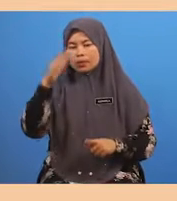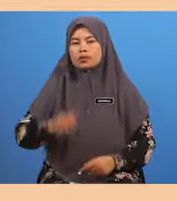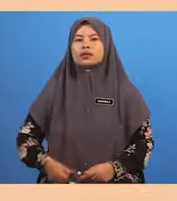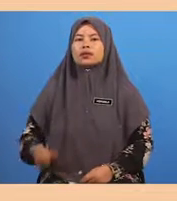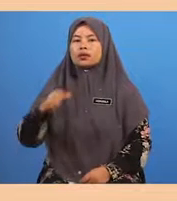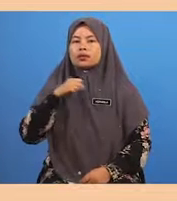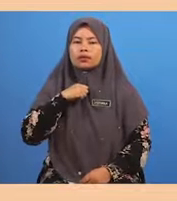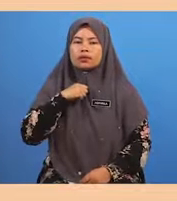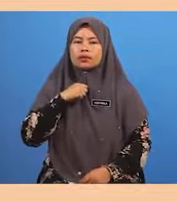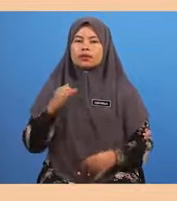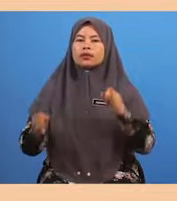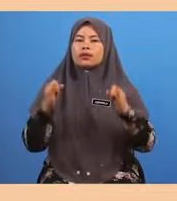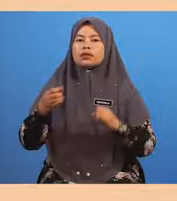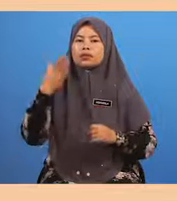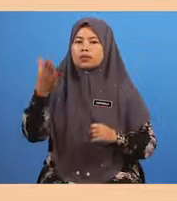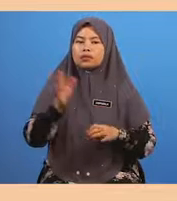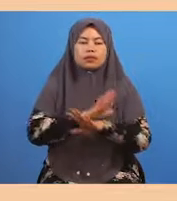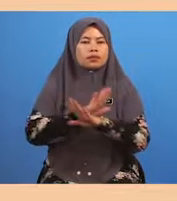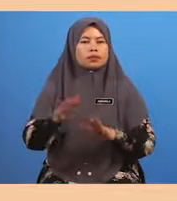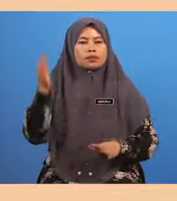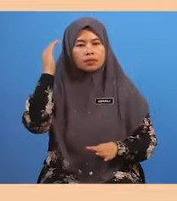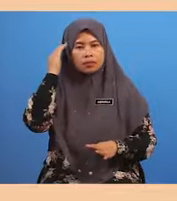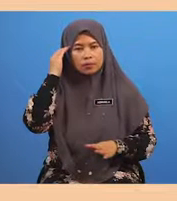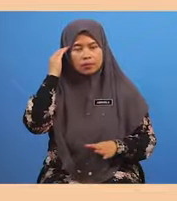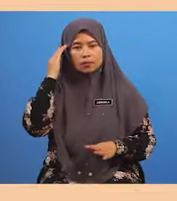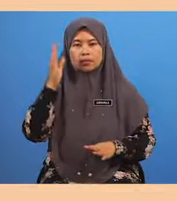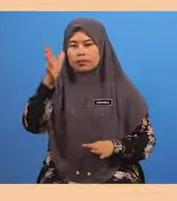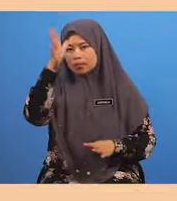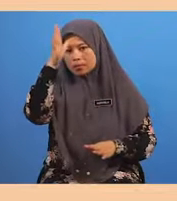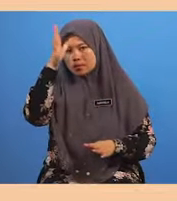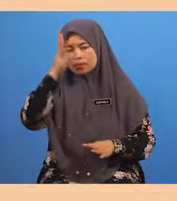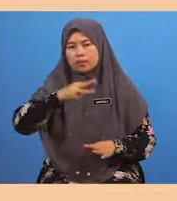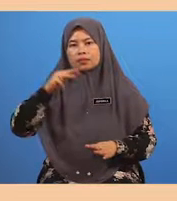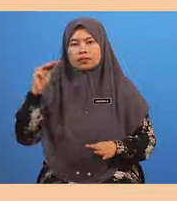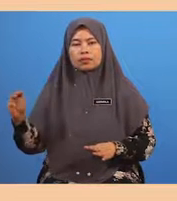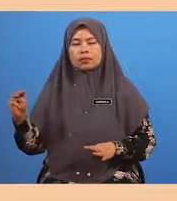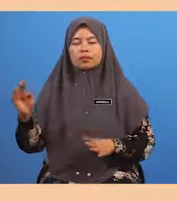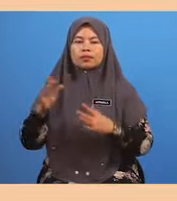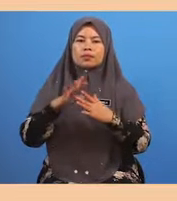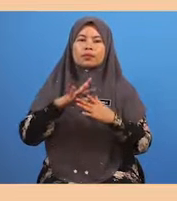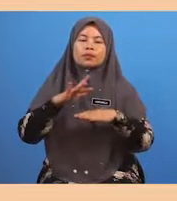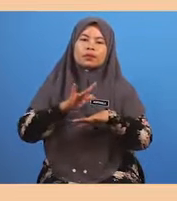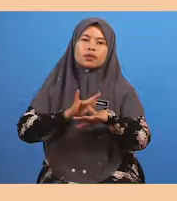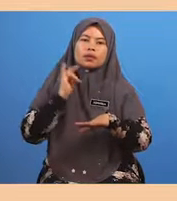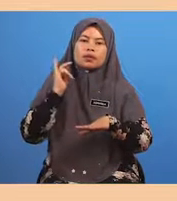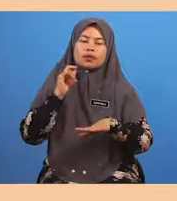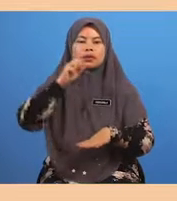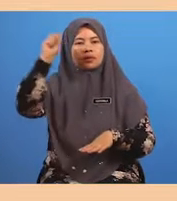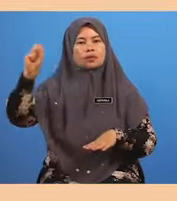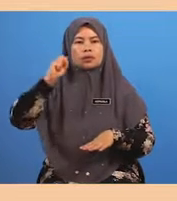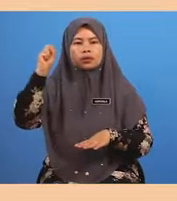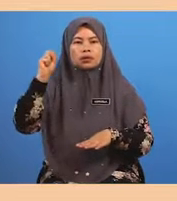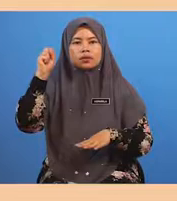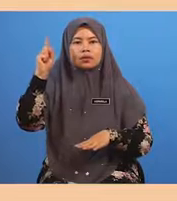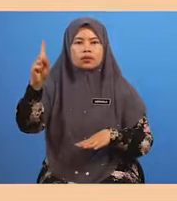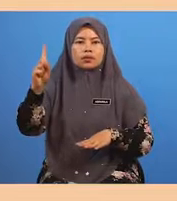Allah. Jika kamu tidak mengetahui bapa-bapa mereka, maka panggillah mereka sebagai saudara-saudara seagama kamu